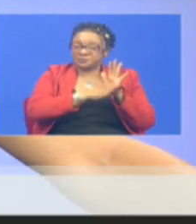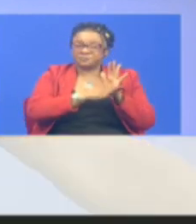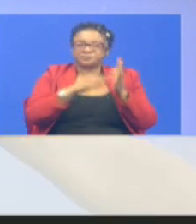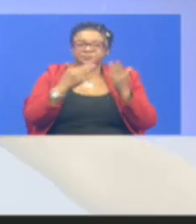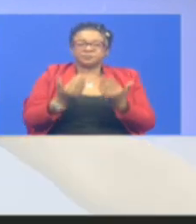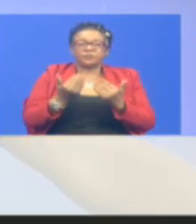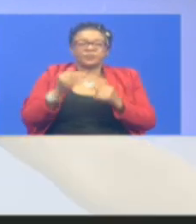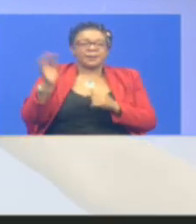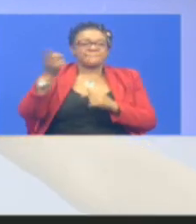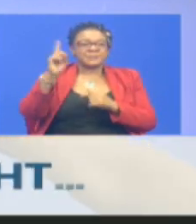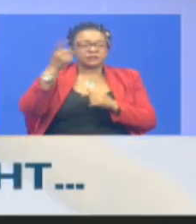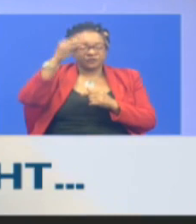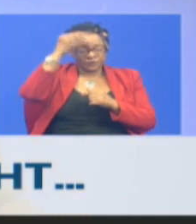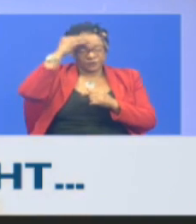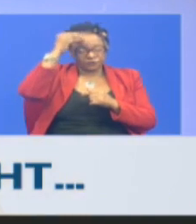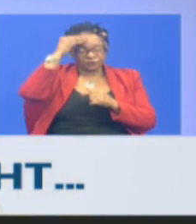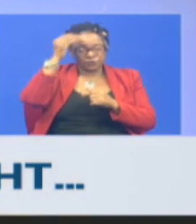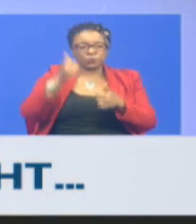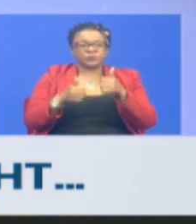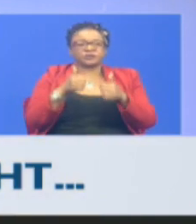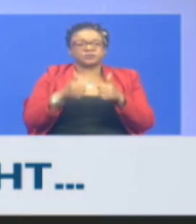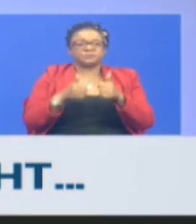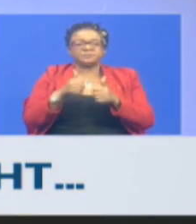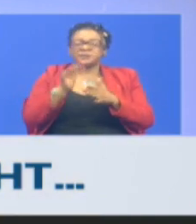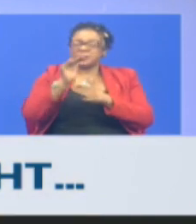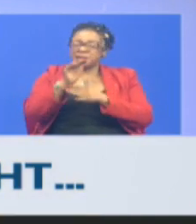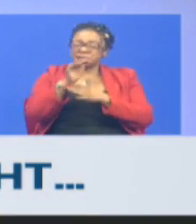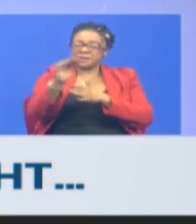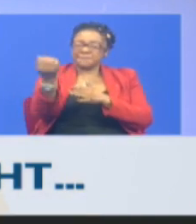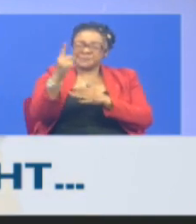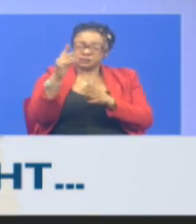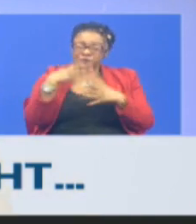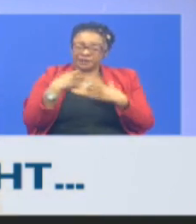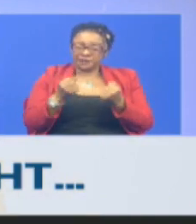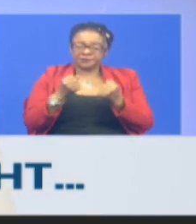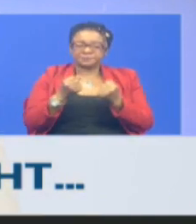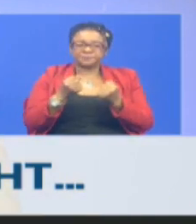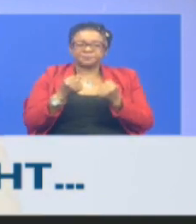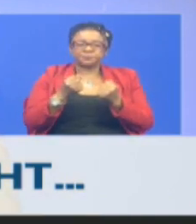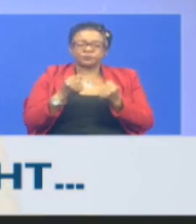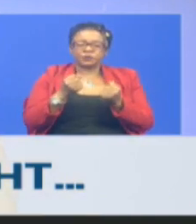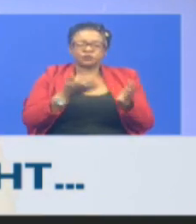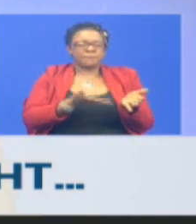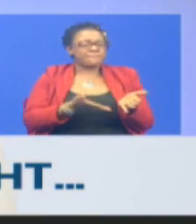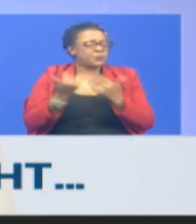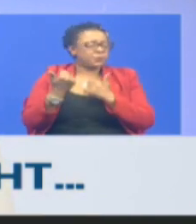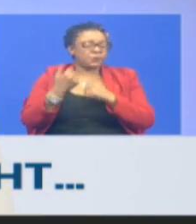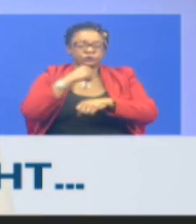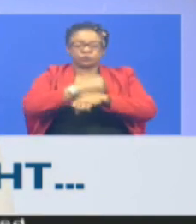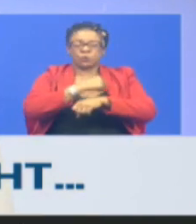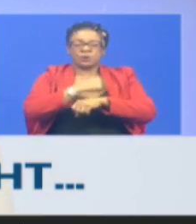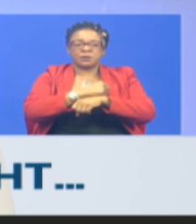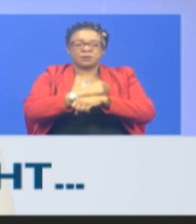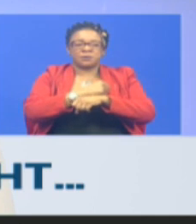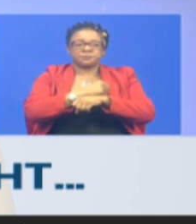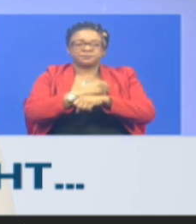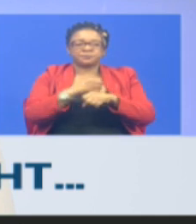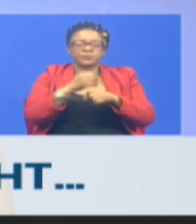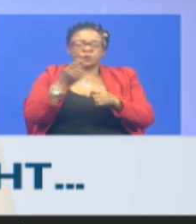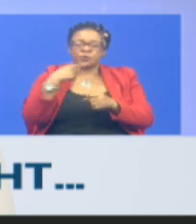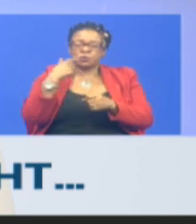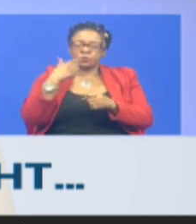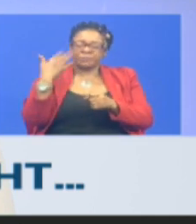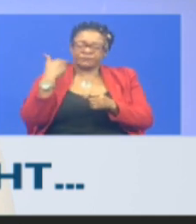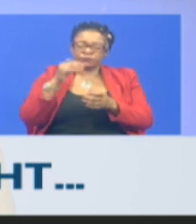Ministry of Education, which is asking the Ministry of Health to vacate schools that had been turned into quarantine and